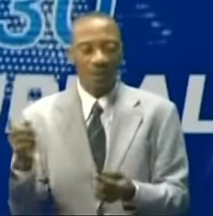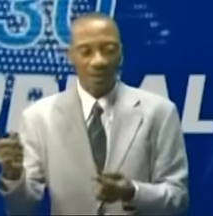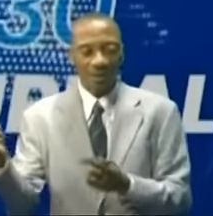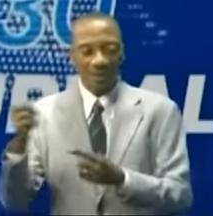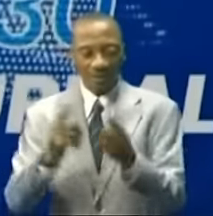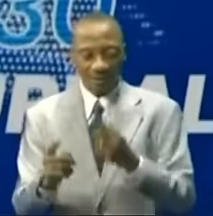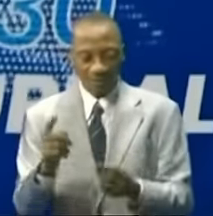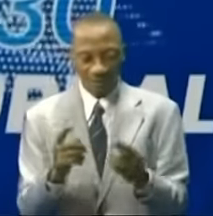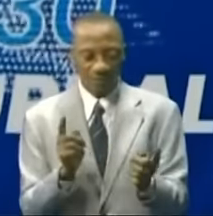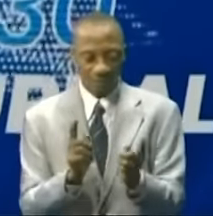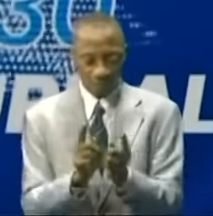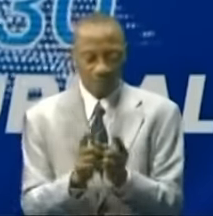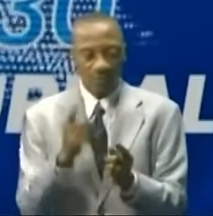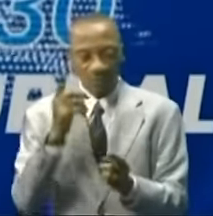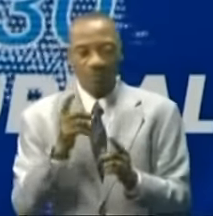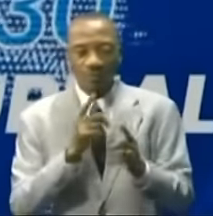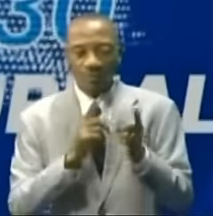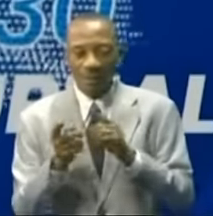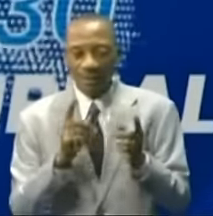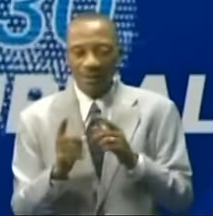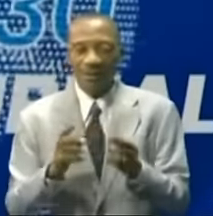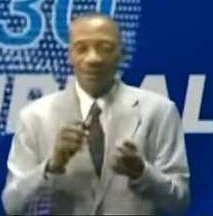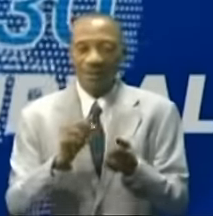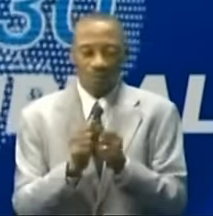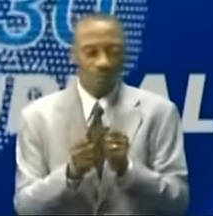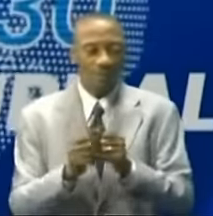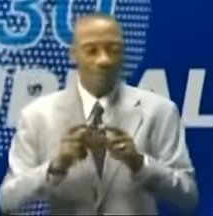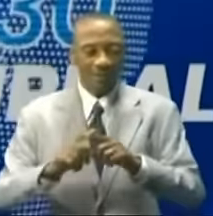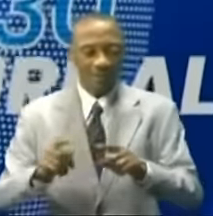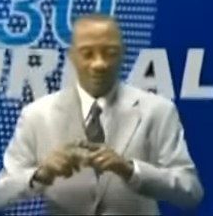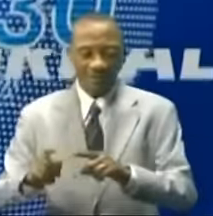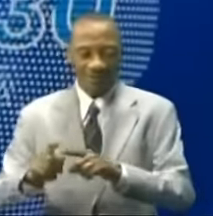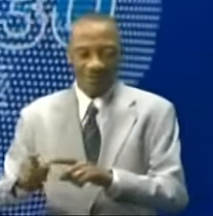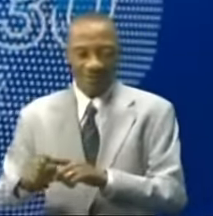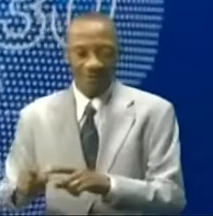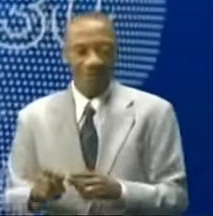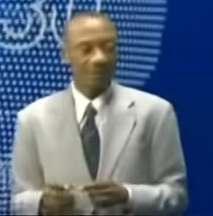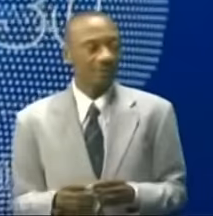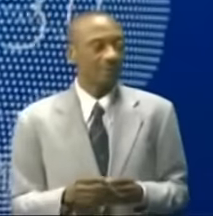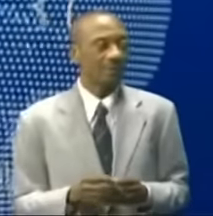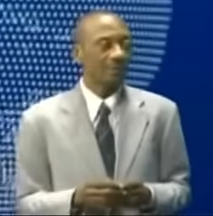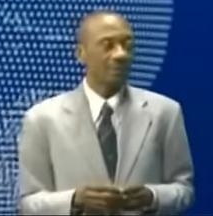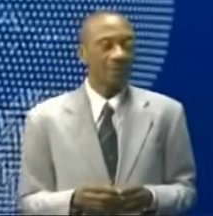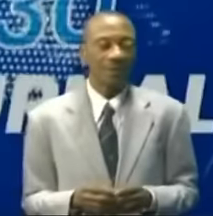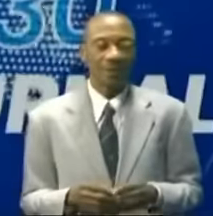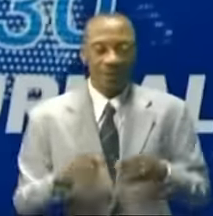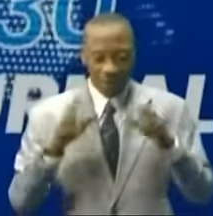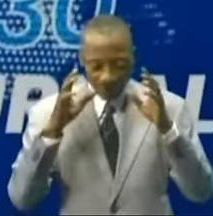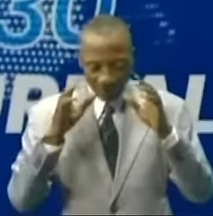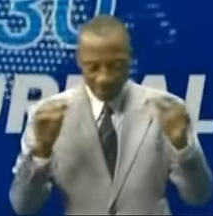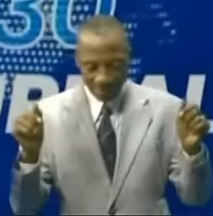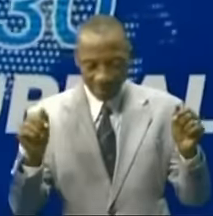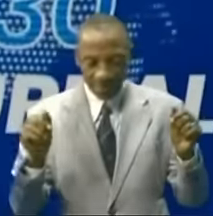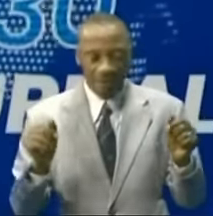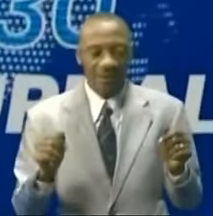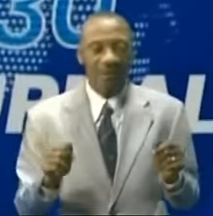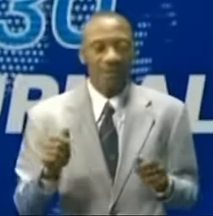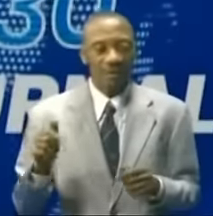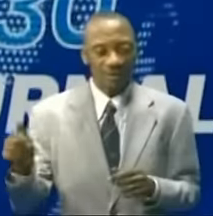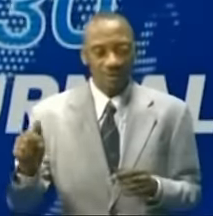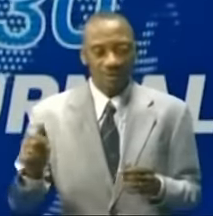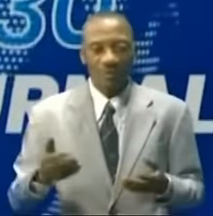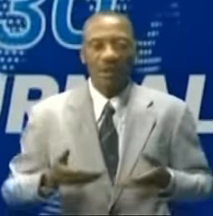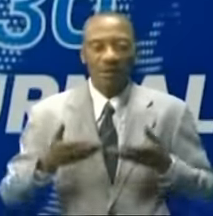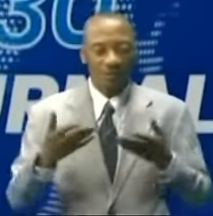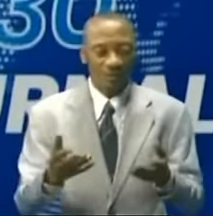communication suivie des mesures préventives. Ce qui justifie cet entretien que le président de la République, Félix Antoine Tshisekedi Tshilombo, a eu